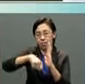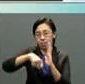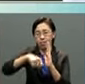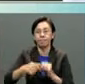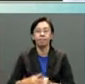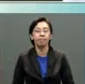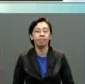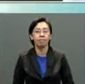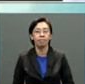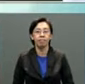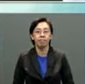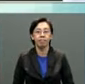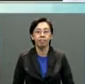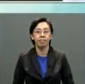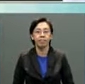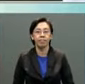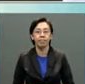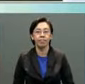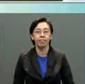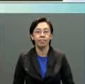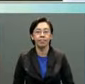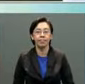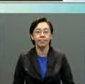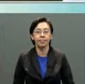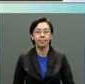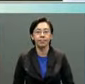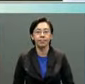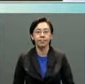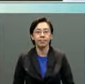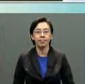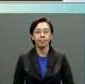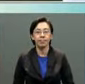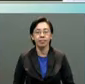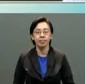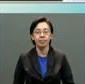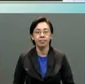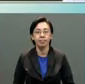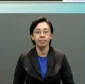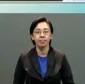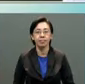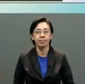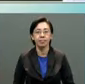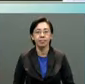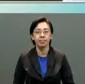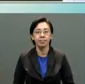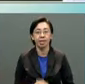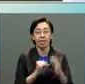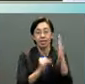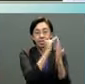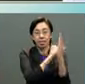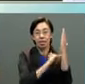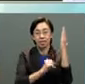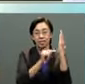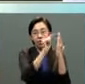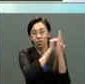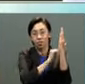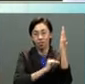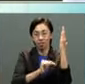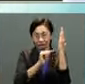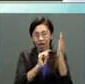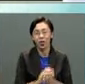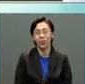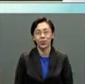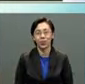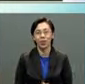านะครับครับมาเรื่องของทางจังหวัดที่เป็นอันดับสูงสุดนะครับ